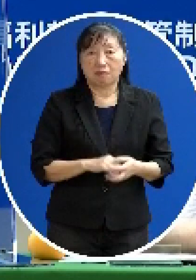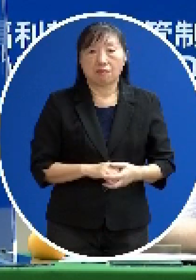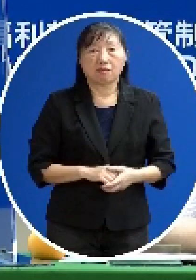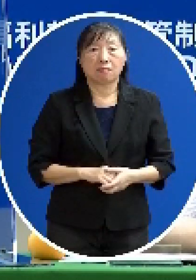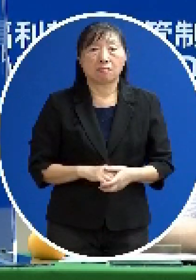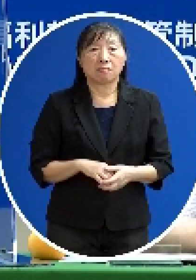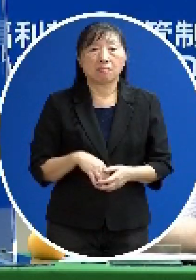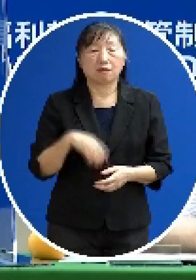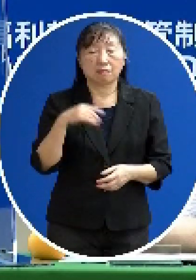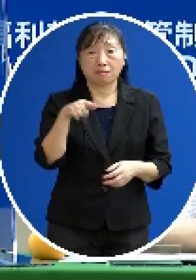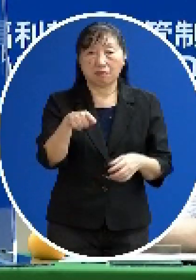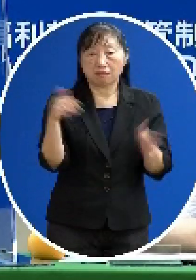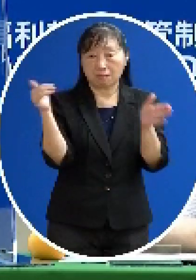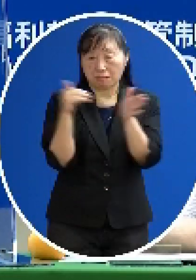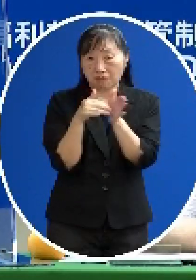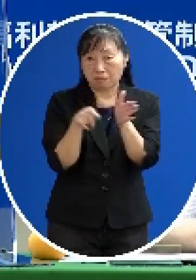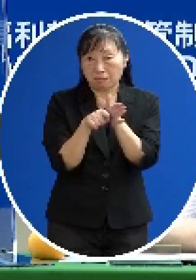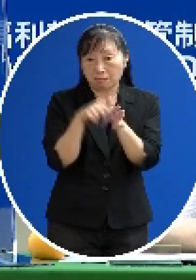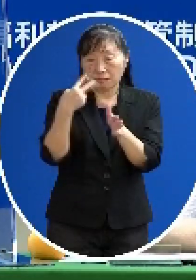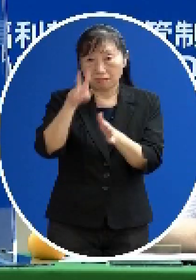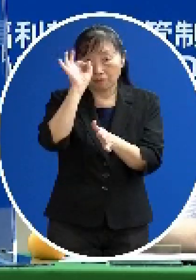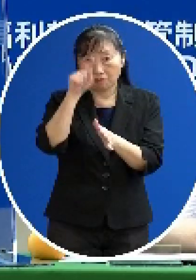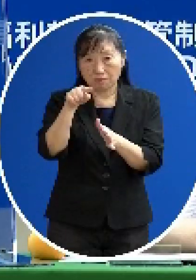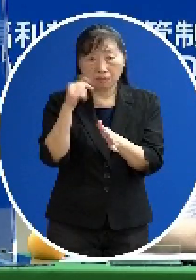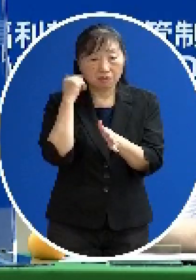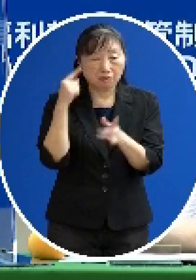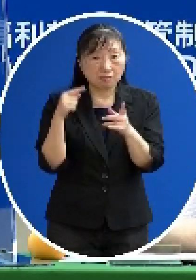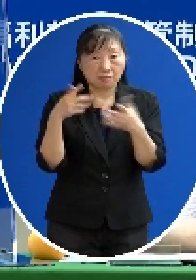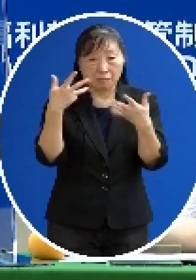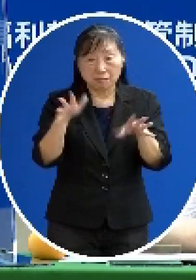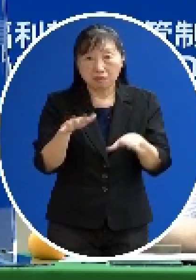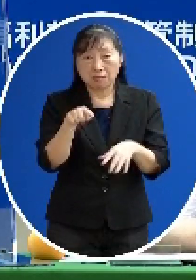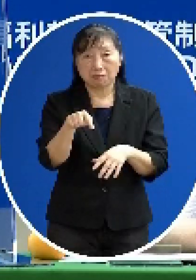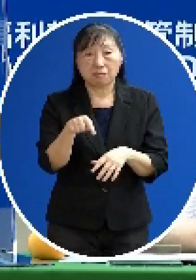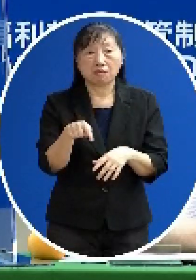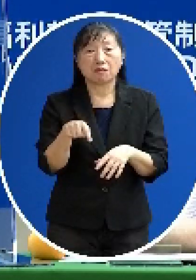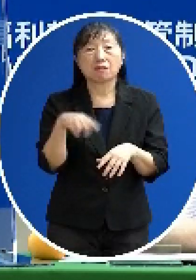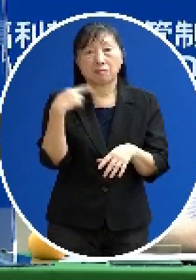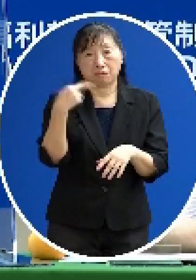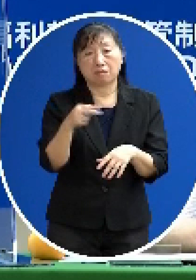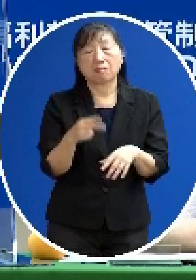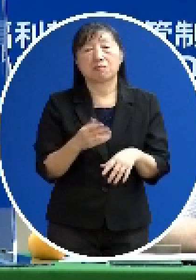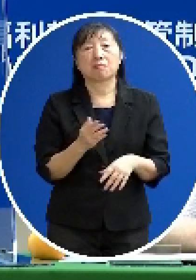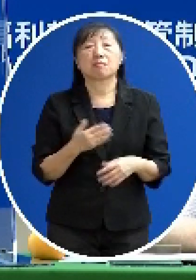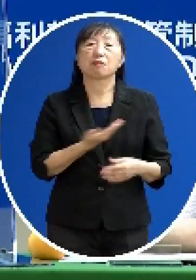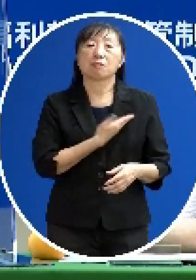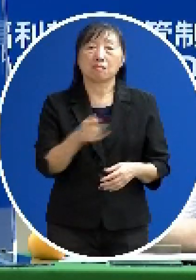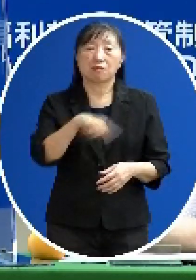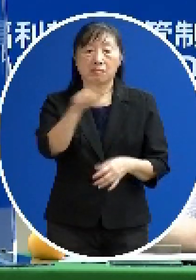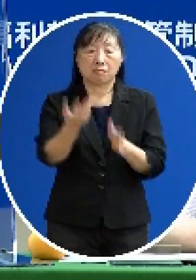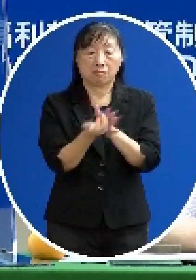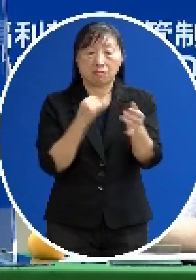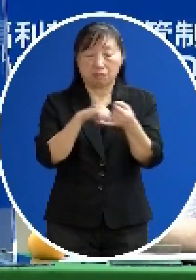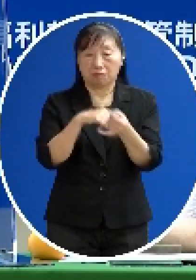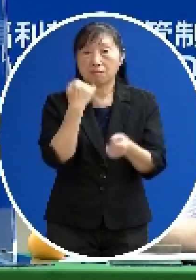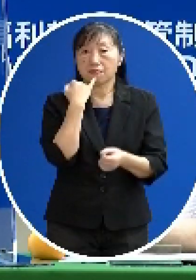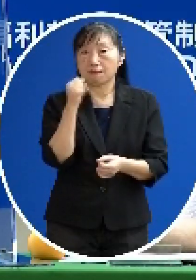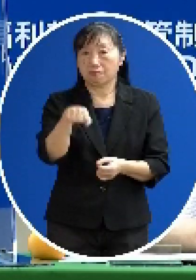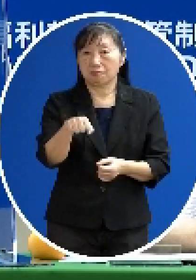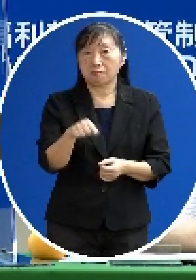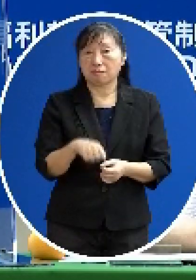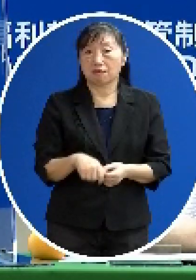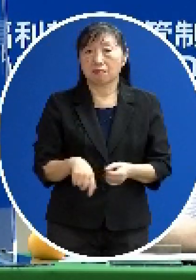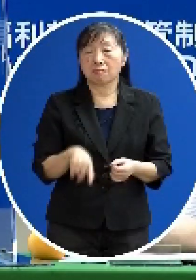哈也会看看，如果真的是很多的话，那我们可能还在好开放来预约。因为这个这段